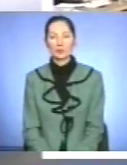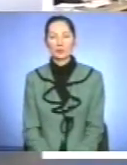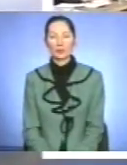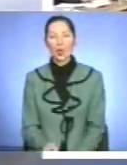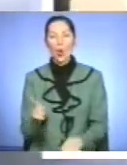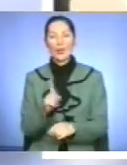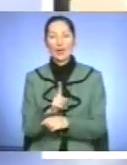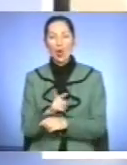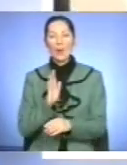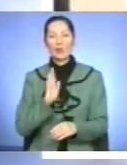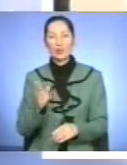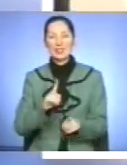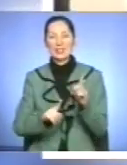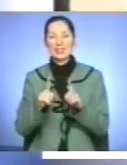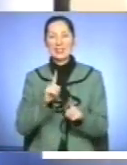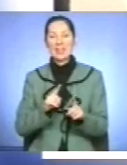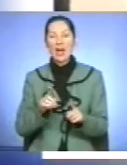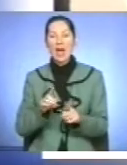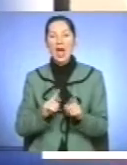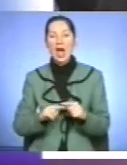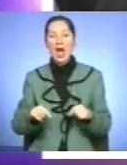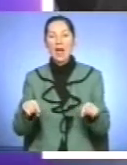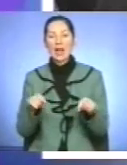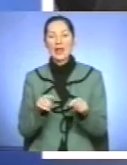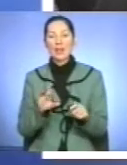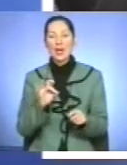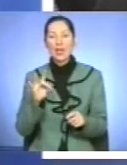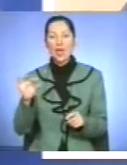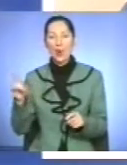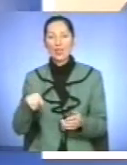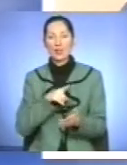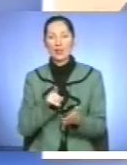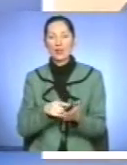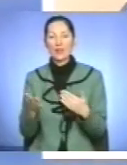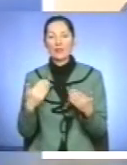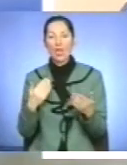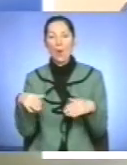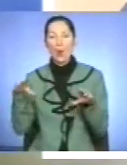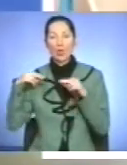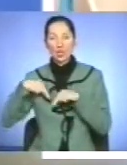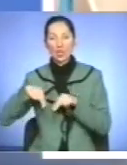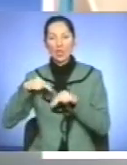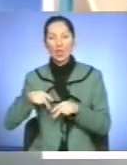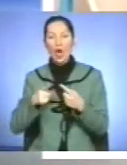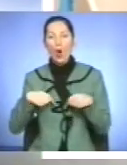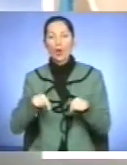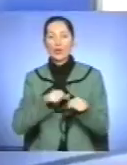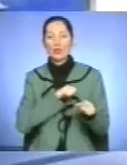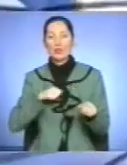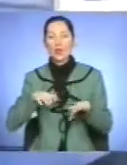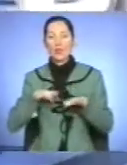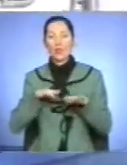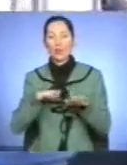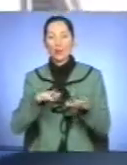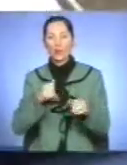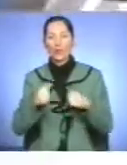У Тернополі відбулося засідання Ради регіонів з питань взаємодії місцевих органів виконавчої влади та органів місцевого самоврядування.